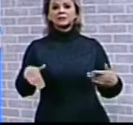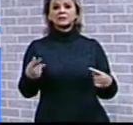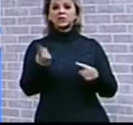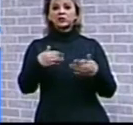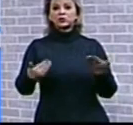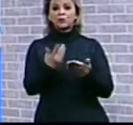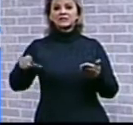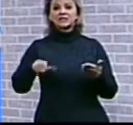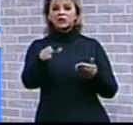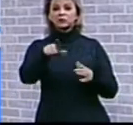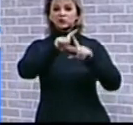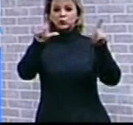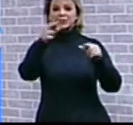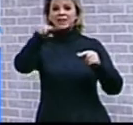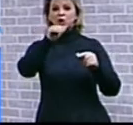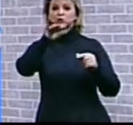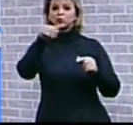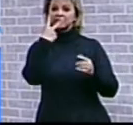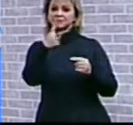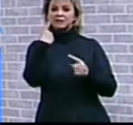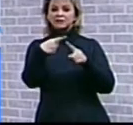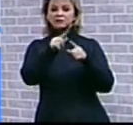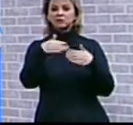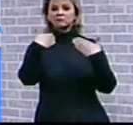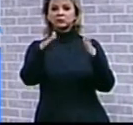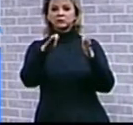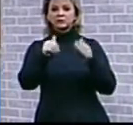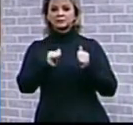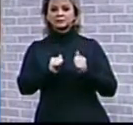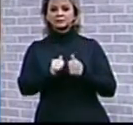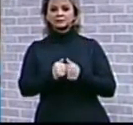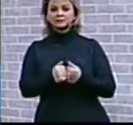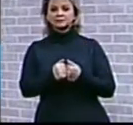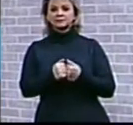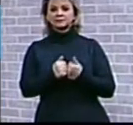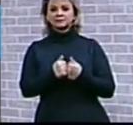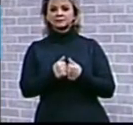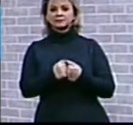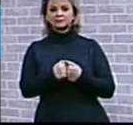Здравствуйте. Это новости на Дону. В студии Дарья Шулик. Смотрите в этом выпуске.